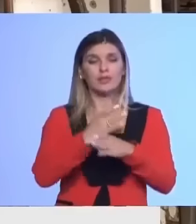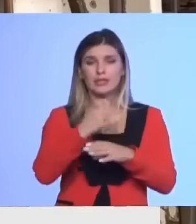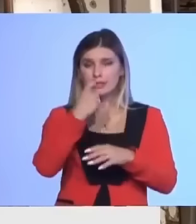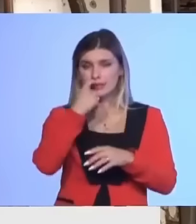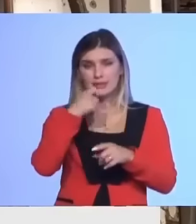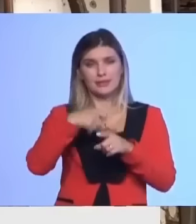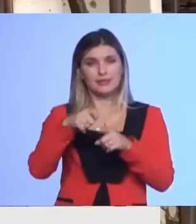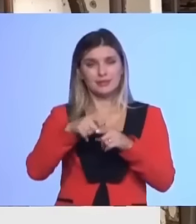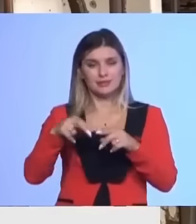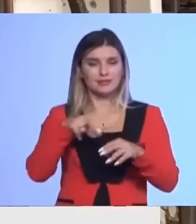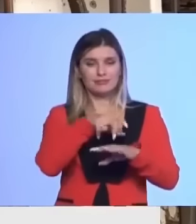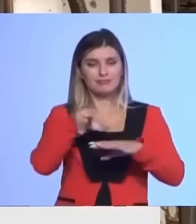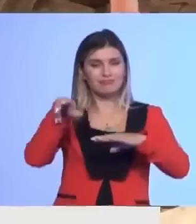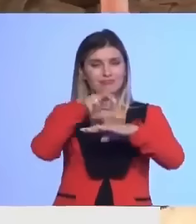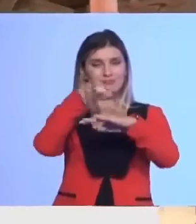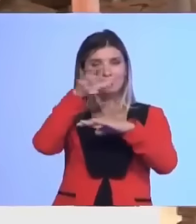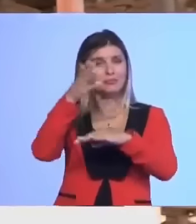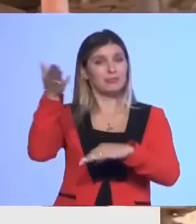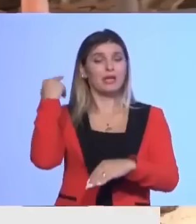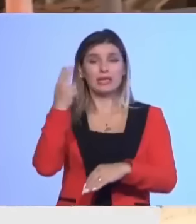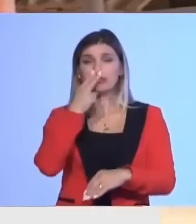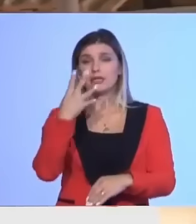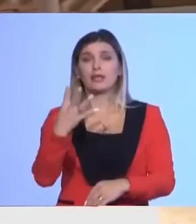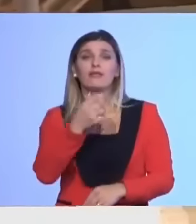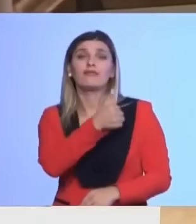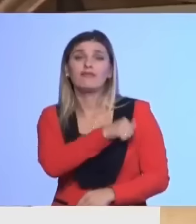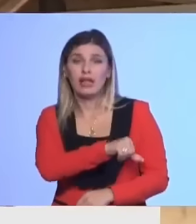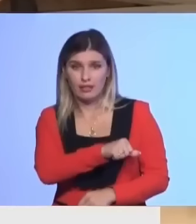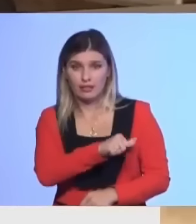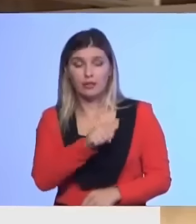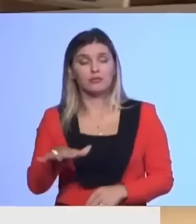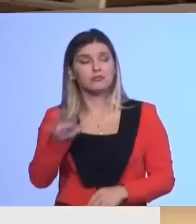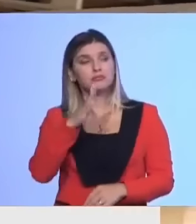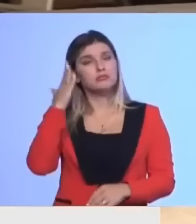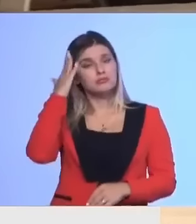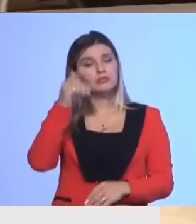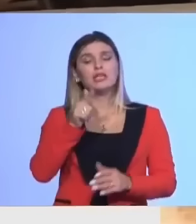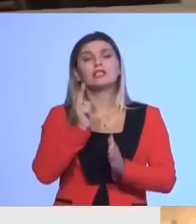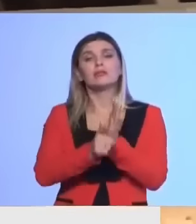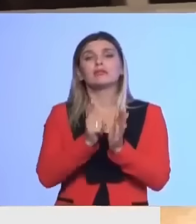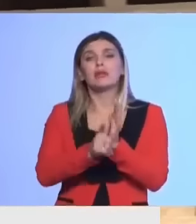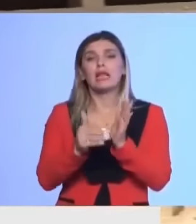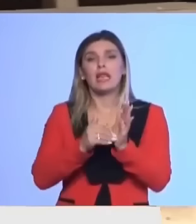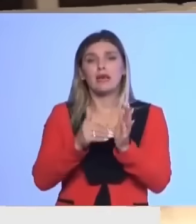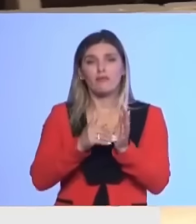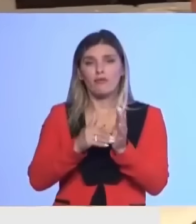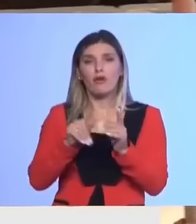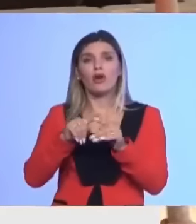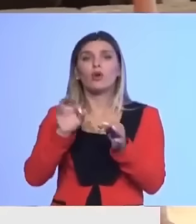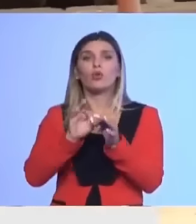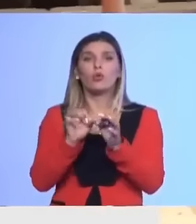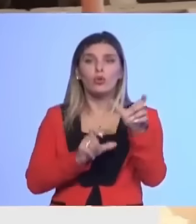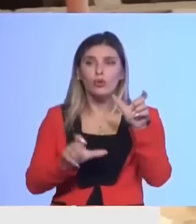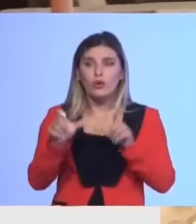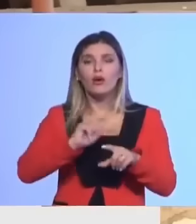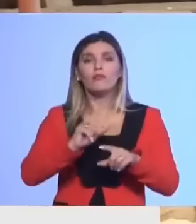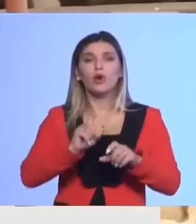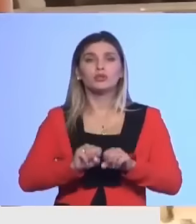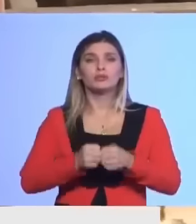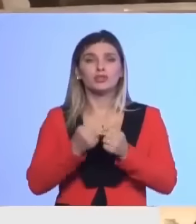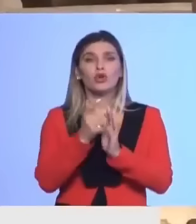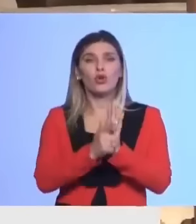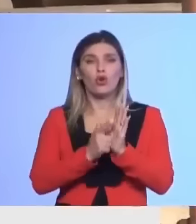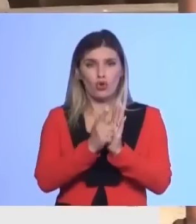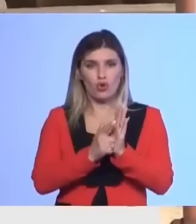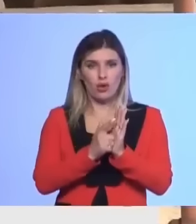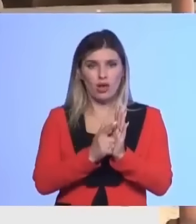rezistencës që u vendosën 24 vjet më parë, ishin menduar si emergjencë për të ndaluar dëmtimin e mëtem nga moti i ligë, por gjithë